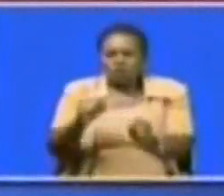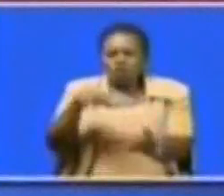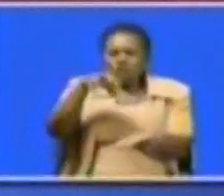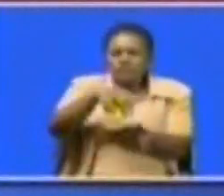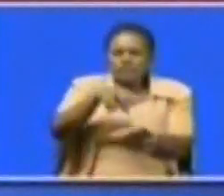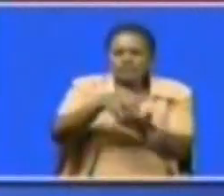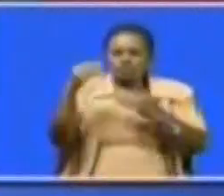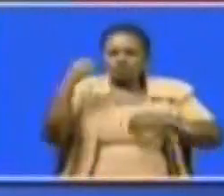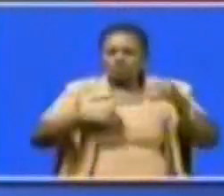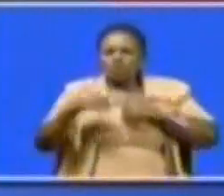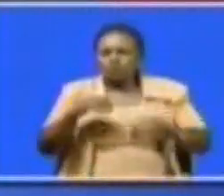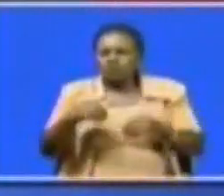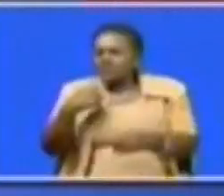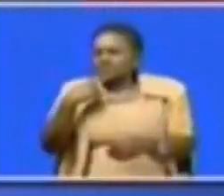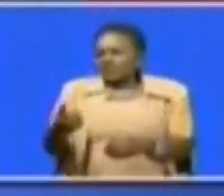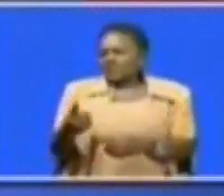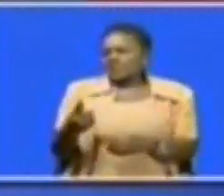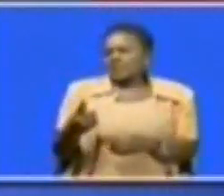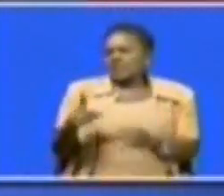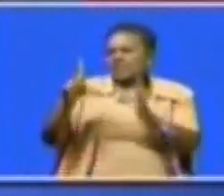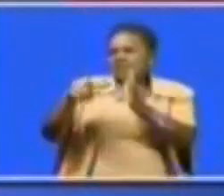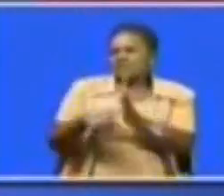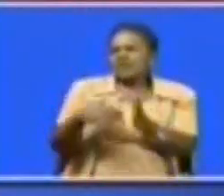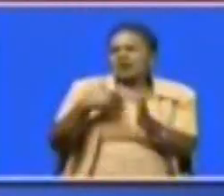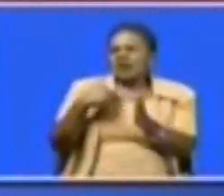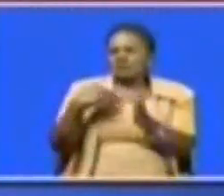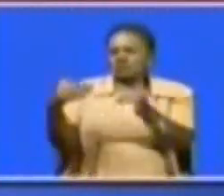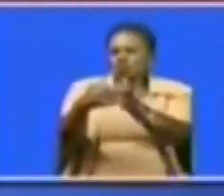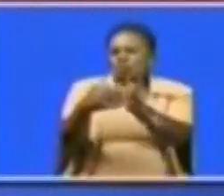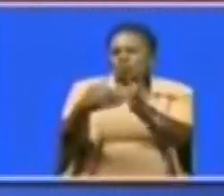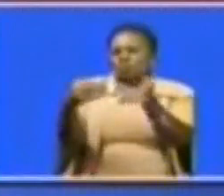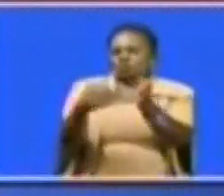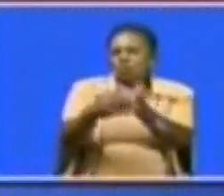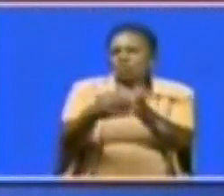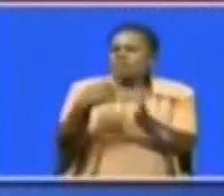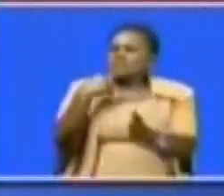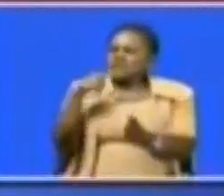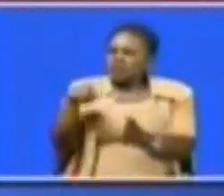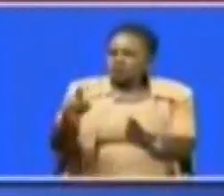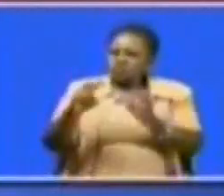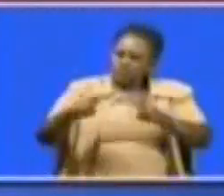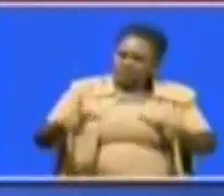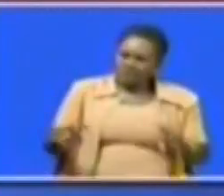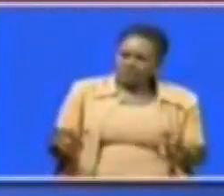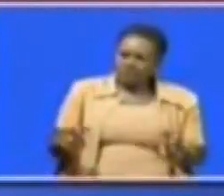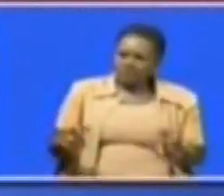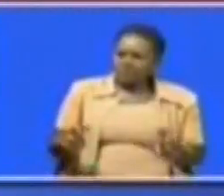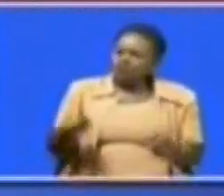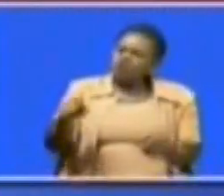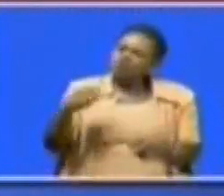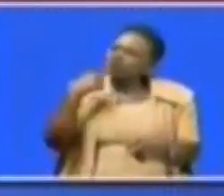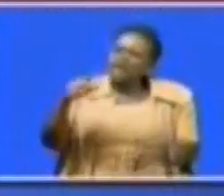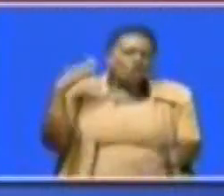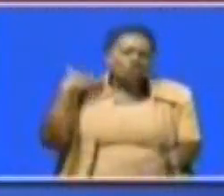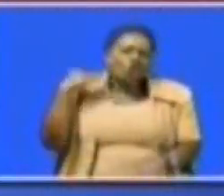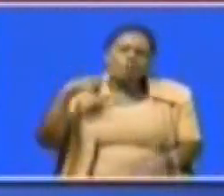cases, then we are told there's a restraint. You should have told him that you are going to search him. How do you go to a thief?